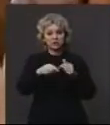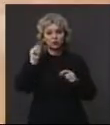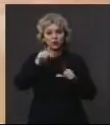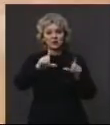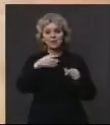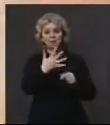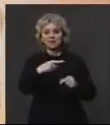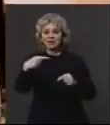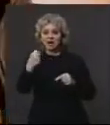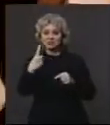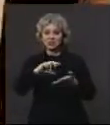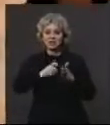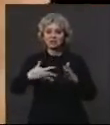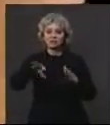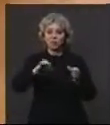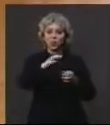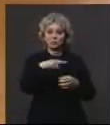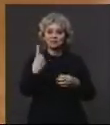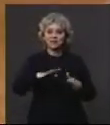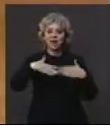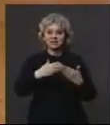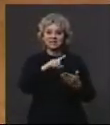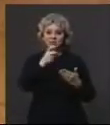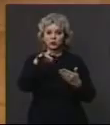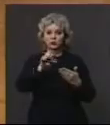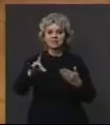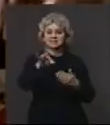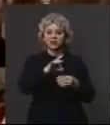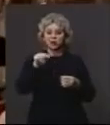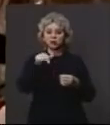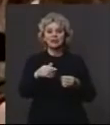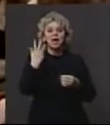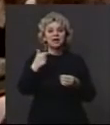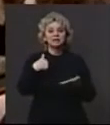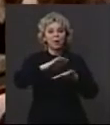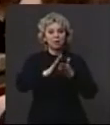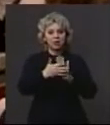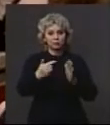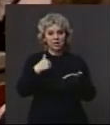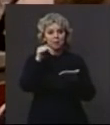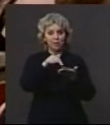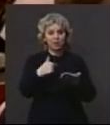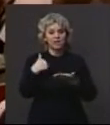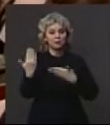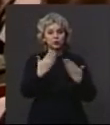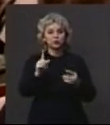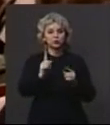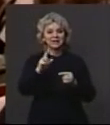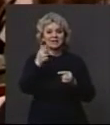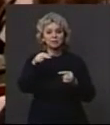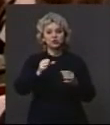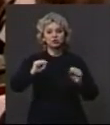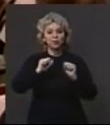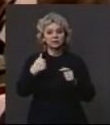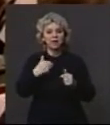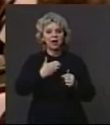с 5 по 11 класс со всей области. Первым отозвался Зерноградский район. Когда положение ко мне попало, я прочитал, что это киберспорт.